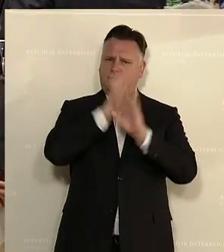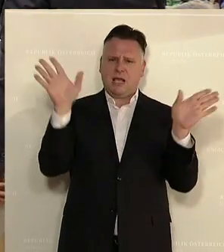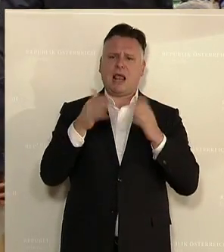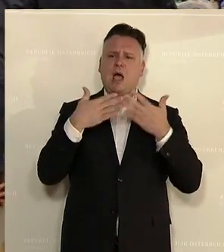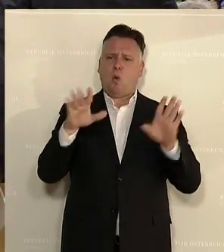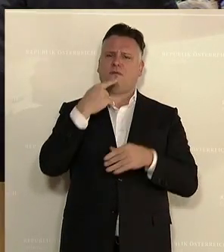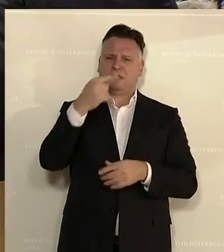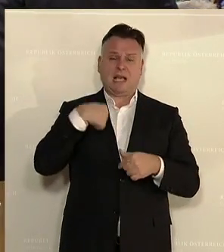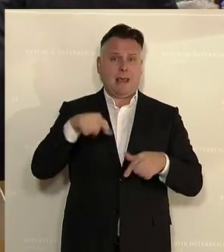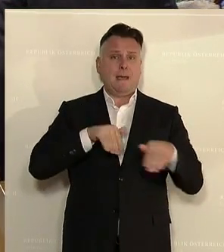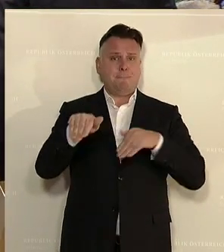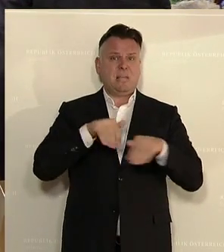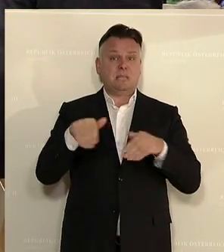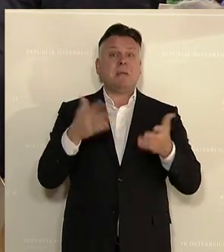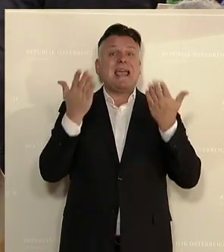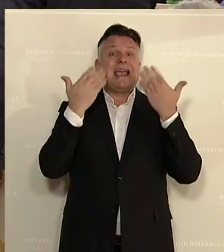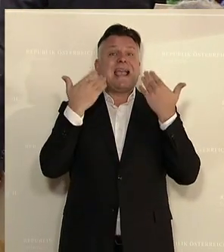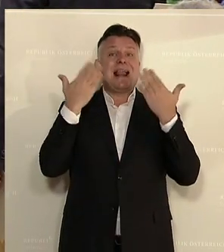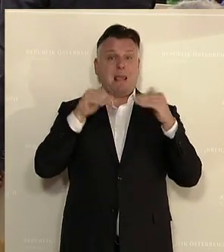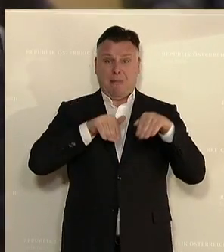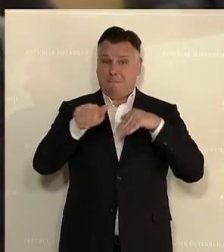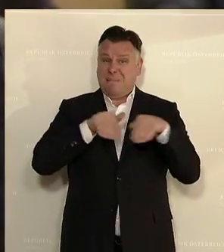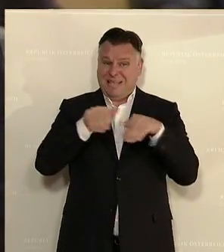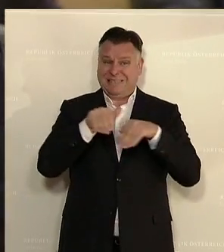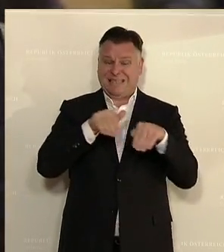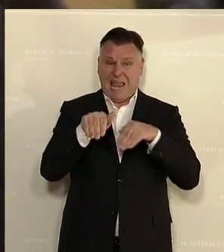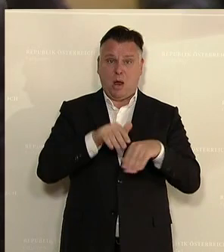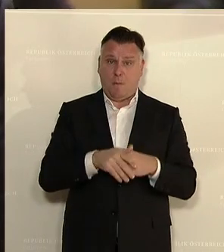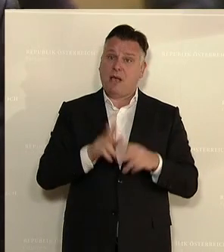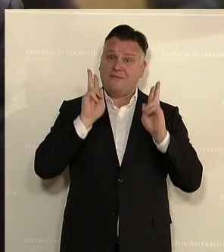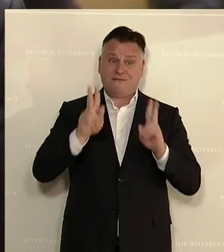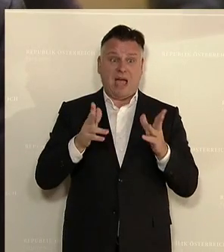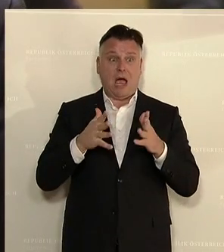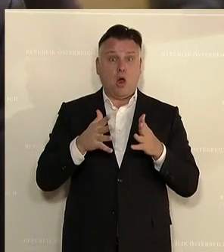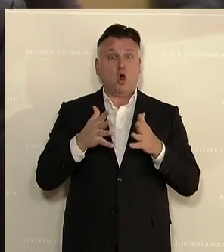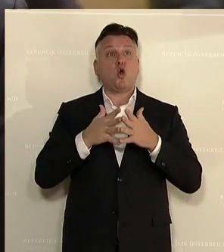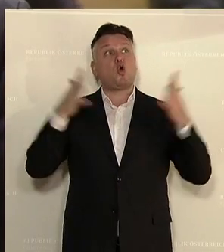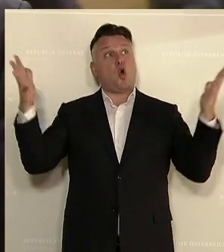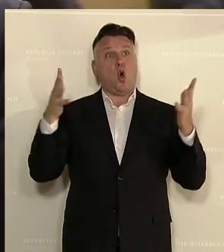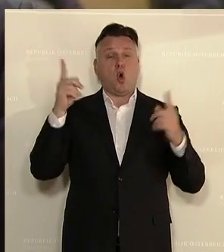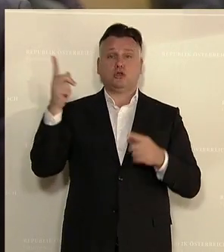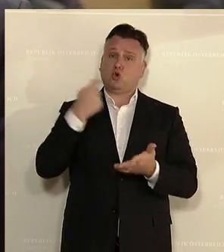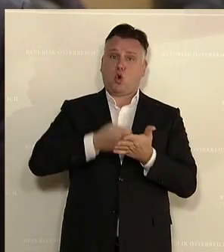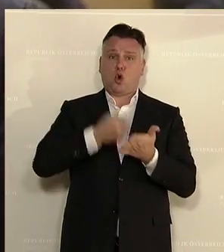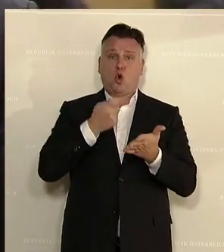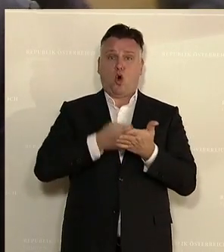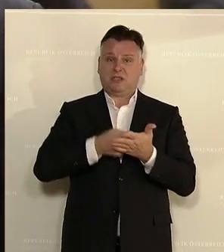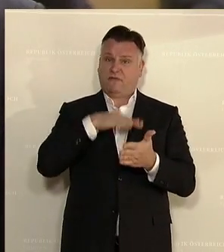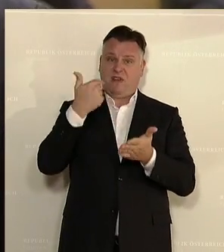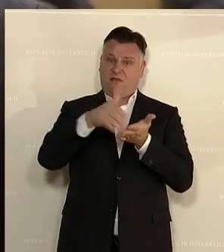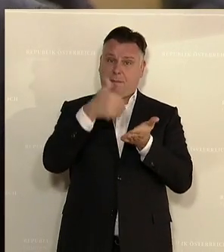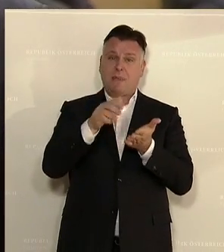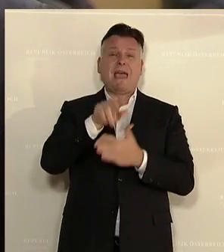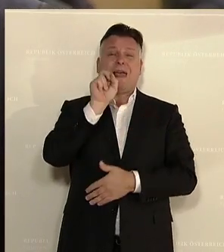ein Ministerium, das Klimaministerium, das mit Abstand das größte Ausmaß an Beraterkosten verbrennt. Es werden dort